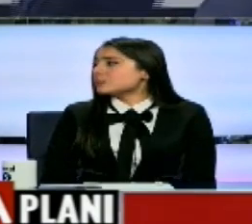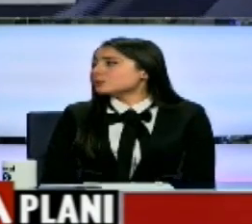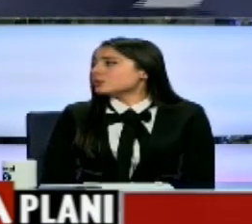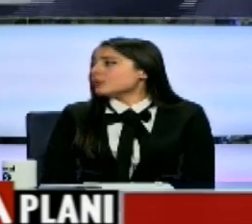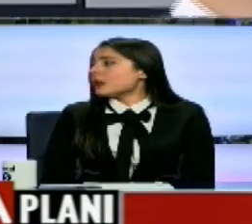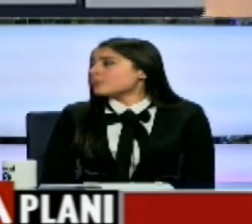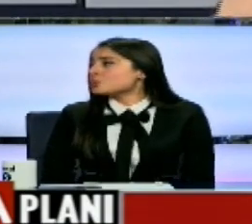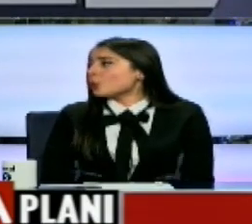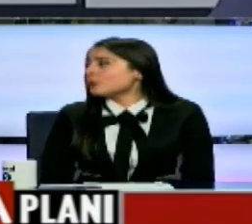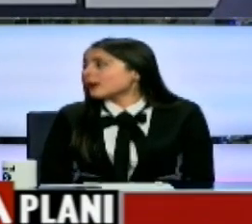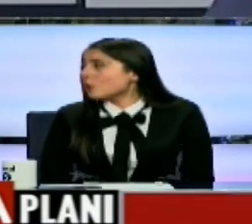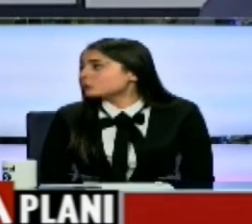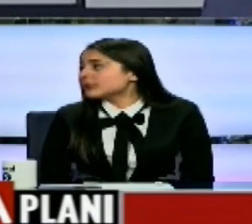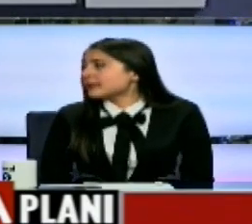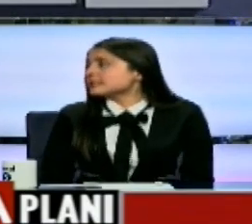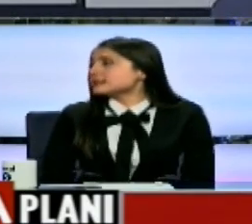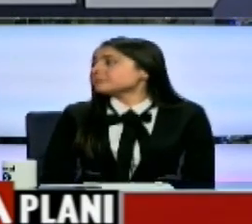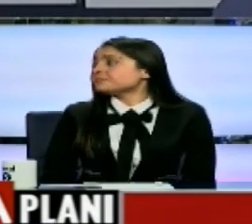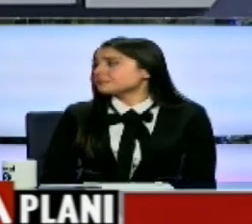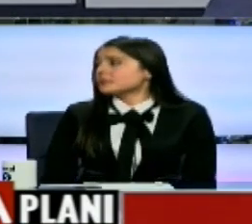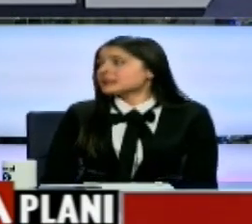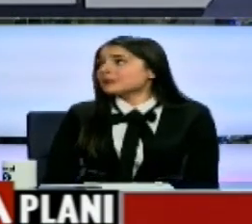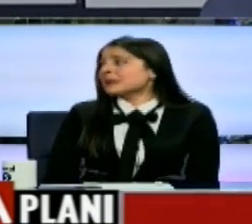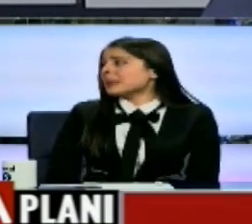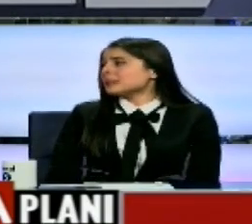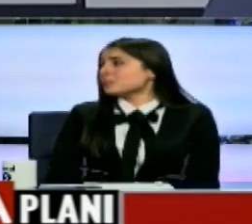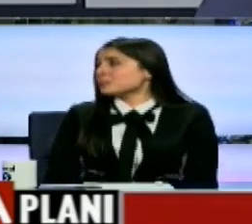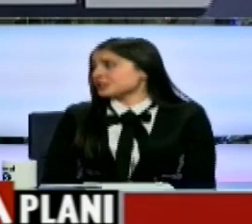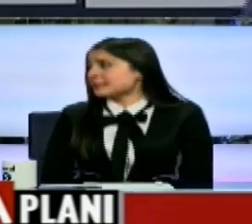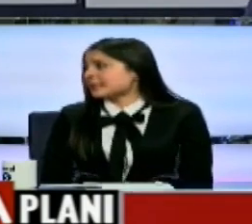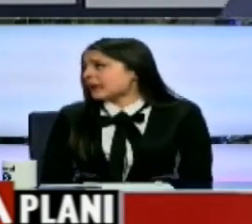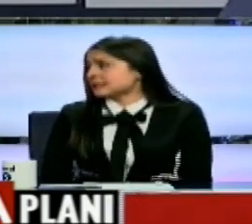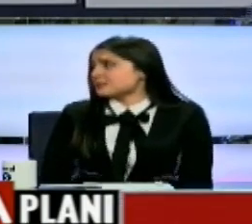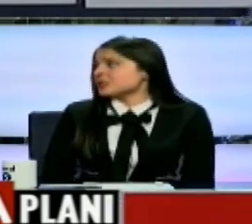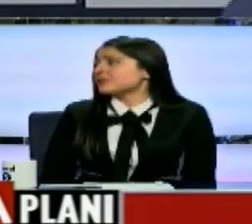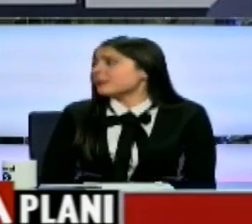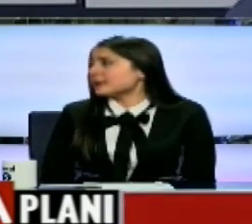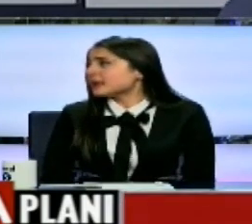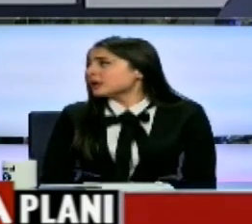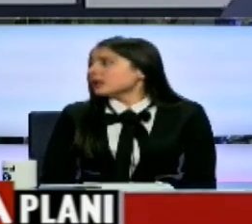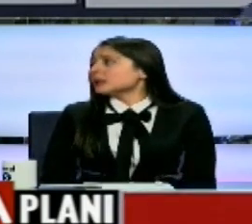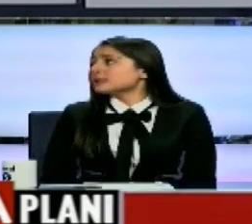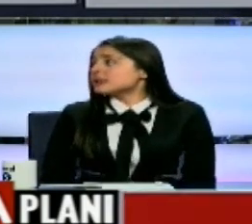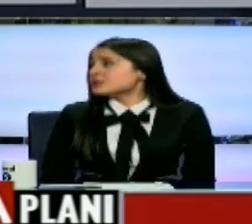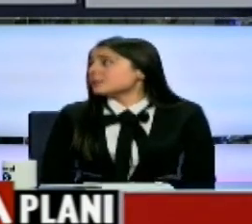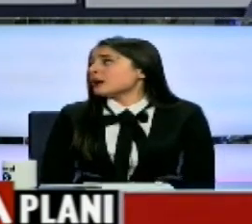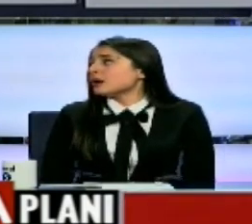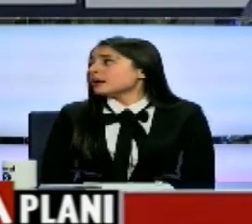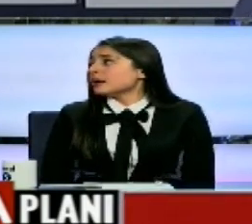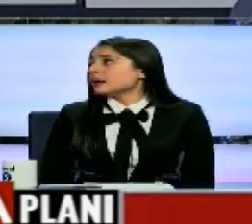Bizlere bu bağlamda çok ön ayak oldu kendisi. Yani benim annem babam işitme engelli demiş İrfan Bey. Nasıl